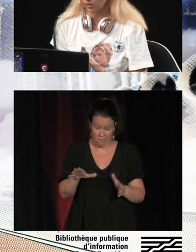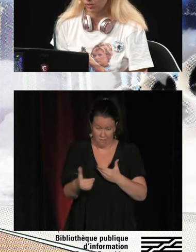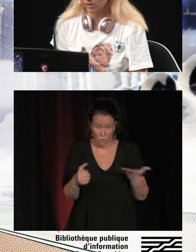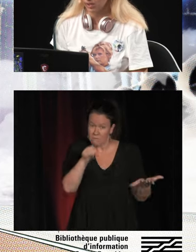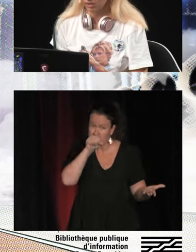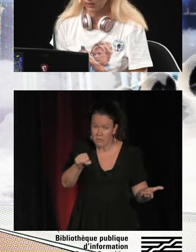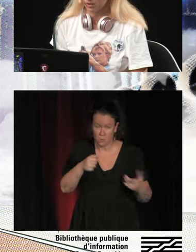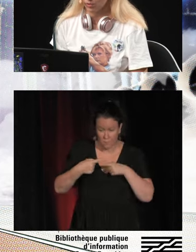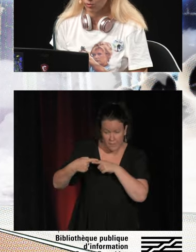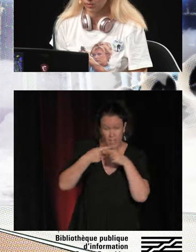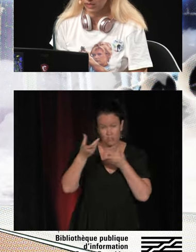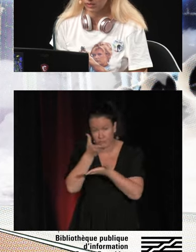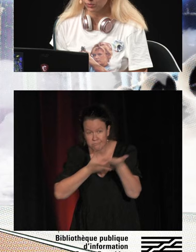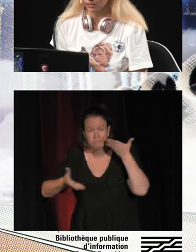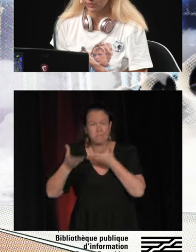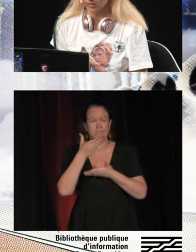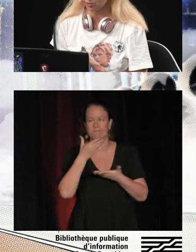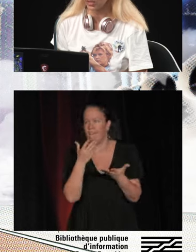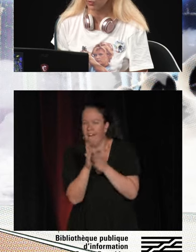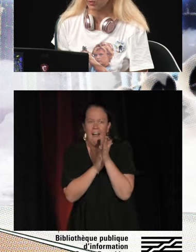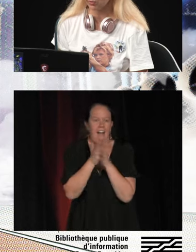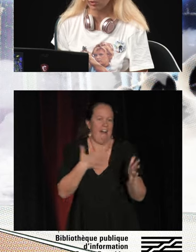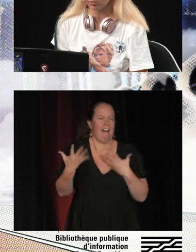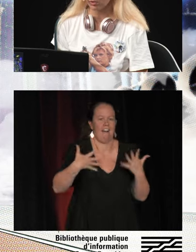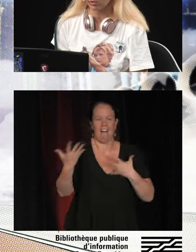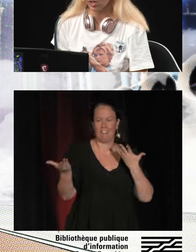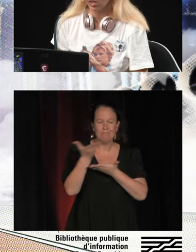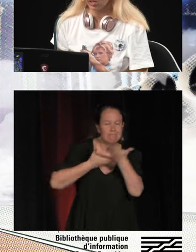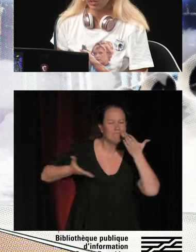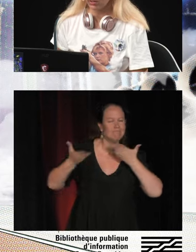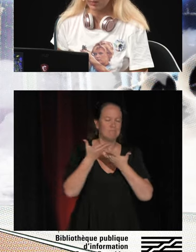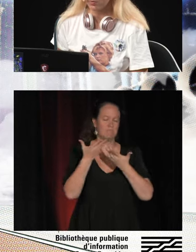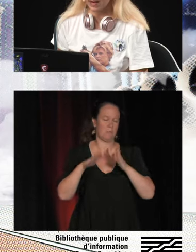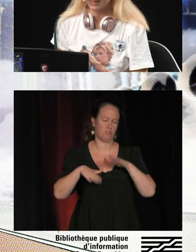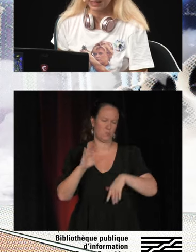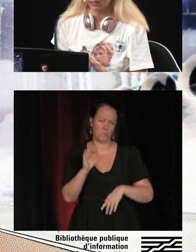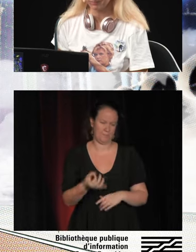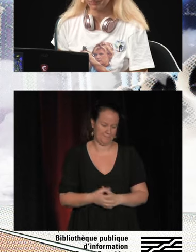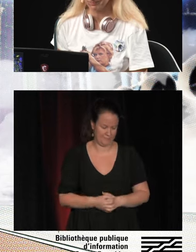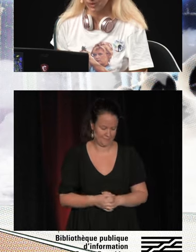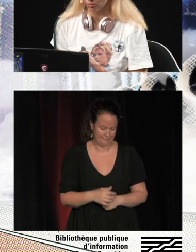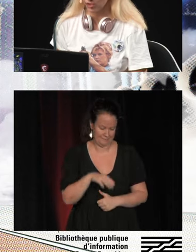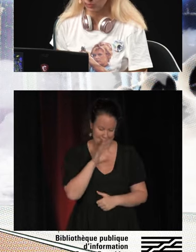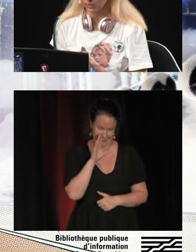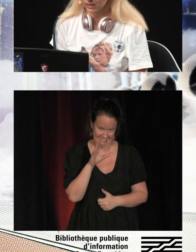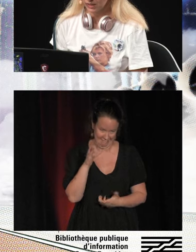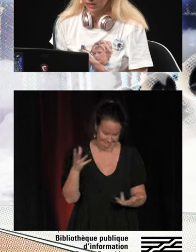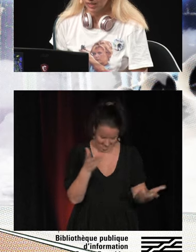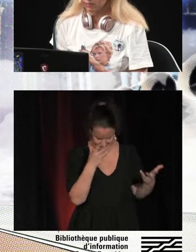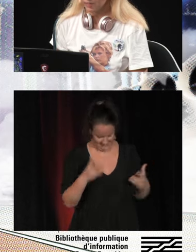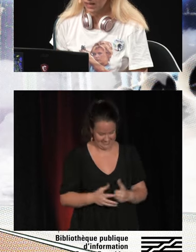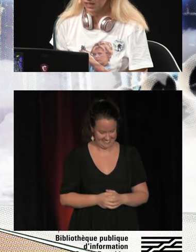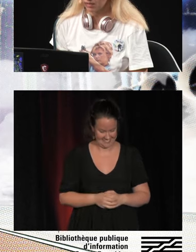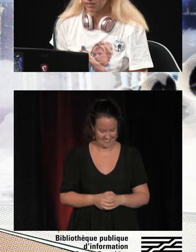et de quelque chose qui nous fait kiffer, sur lequel on passe du temps. Donc la plupart des... Bien joué, Germou.